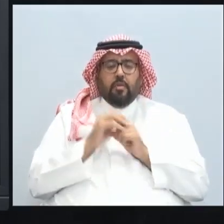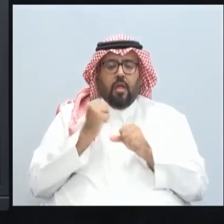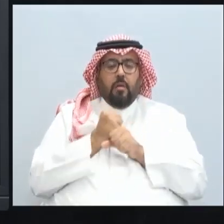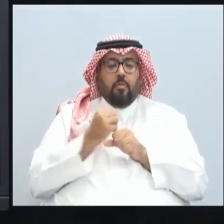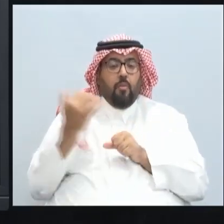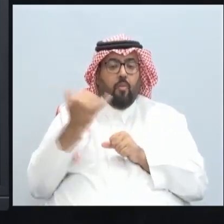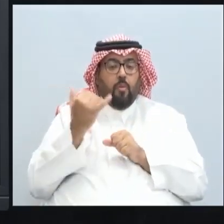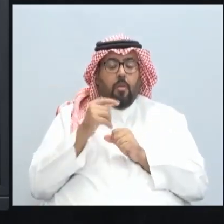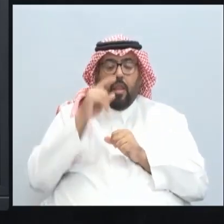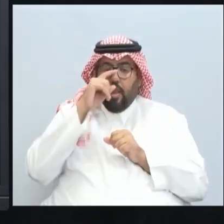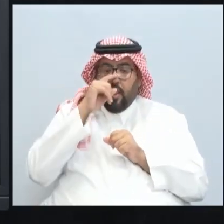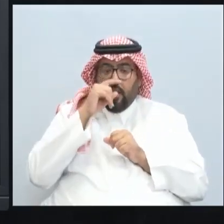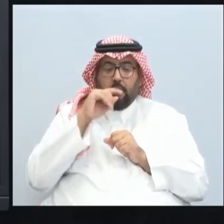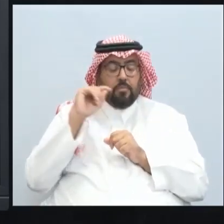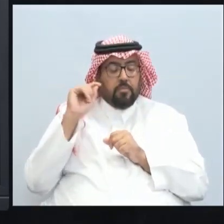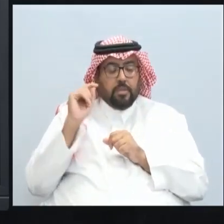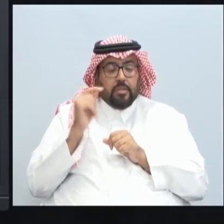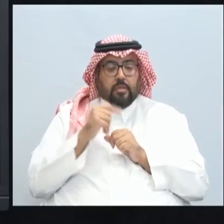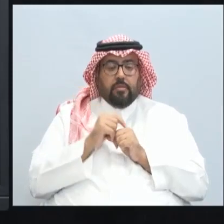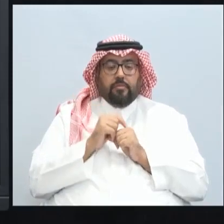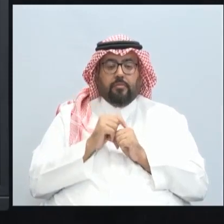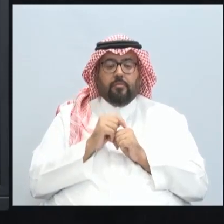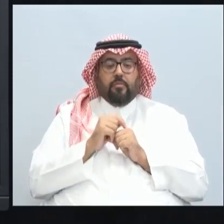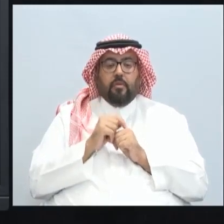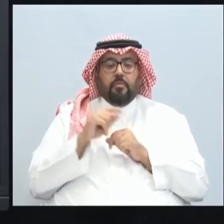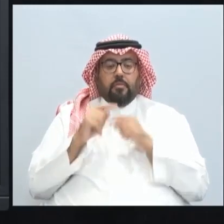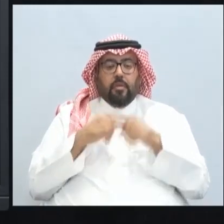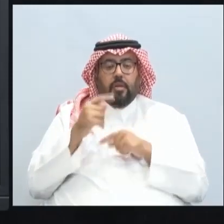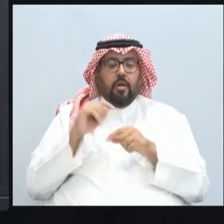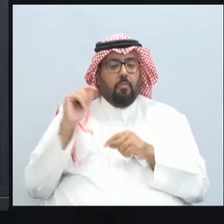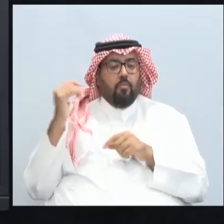مهم عاجل اي انه ينفذ فورا